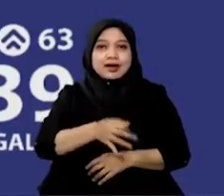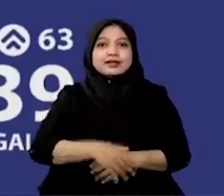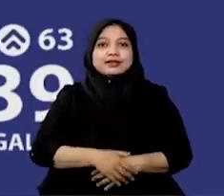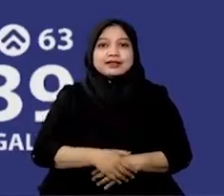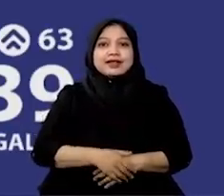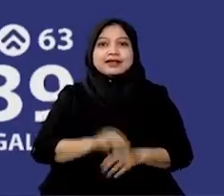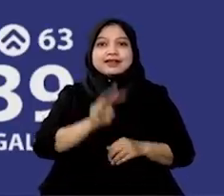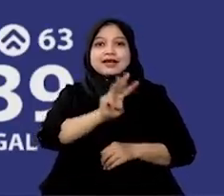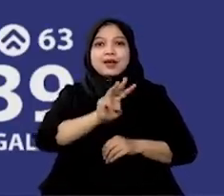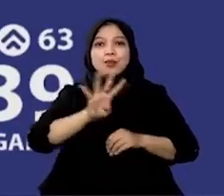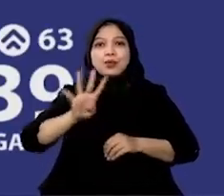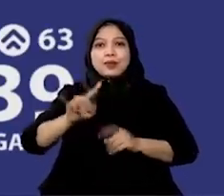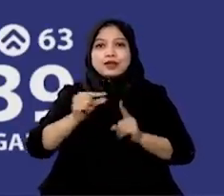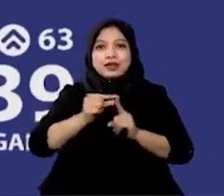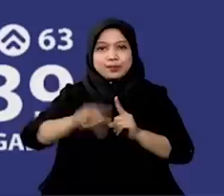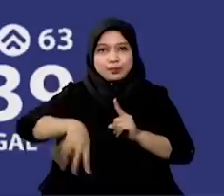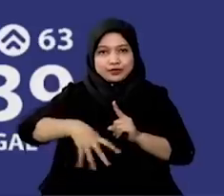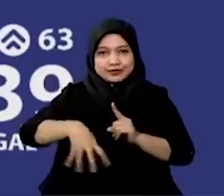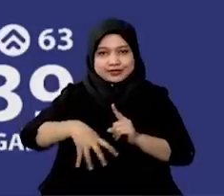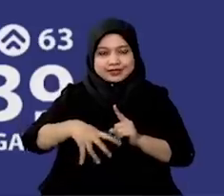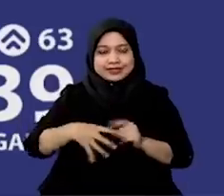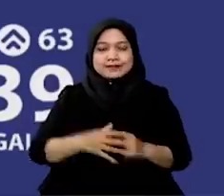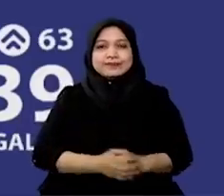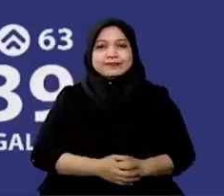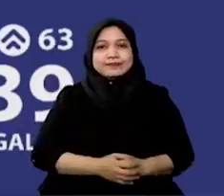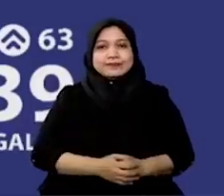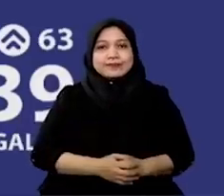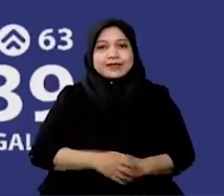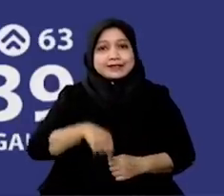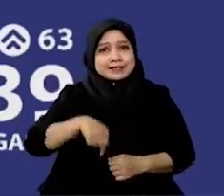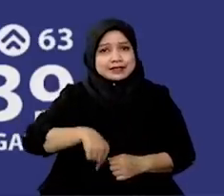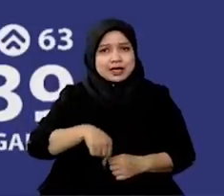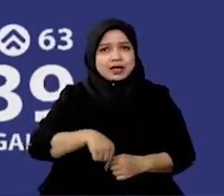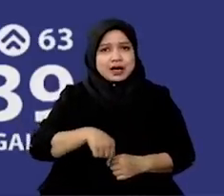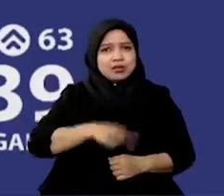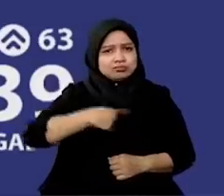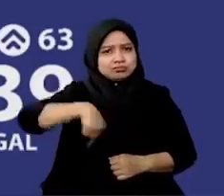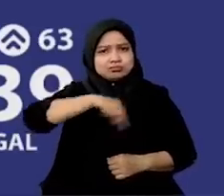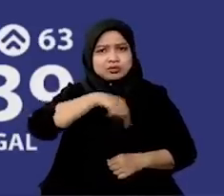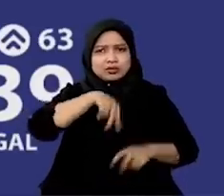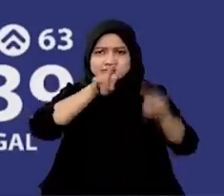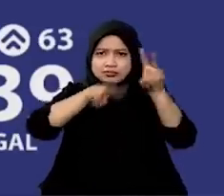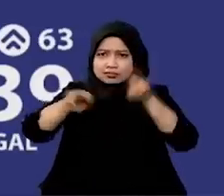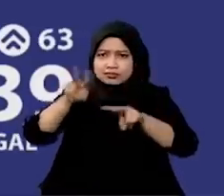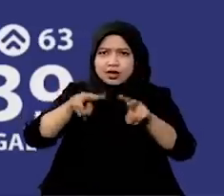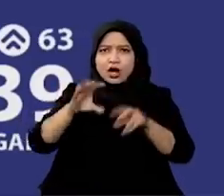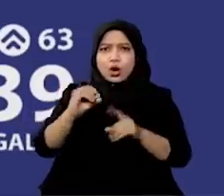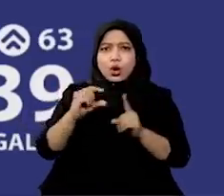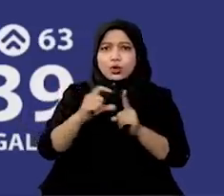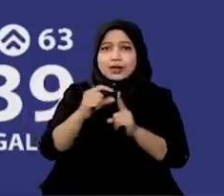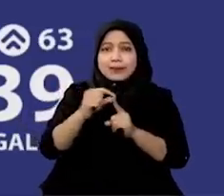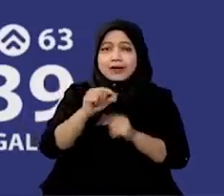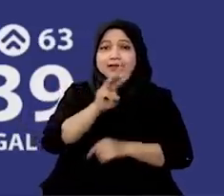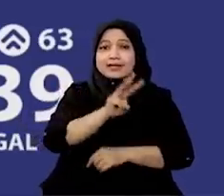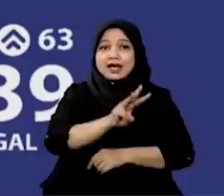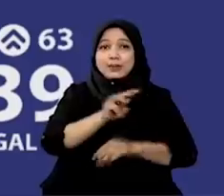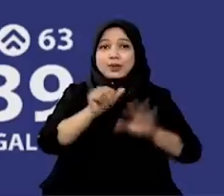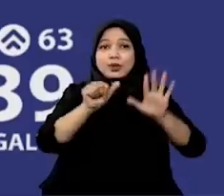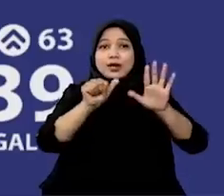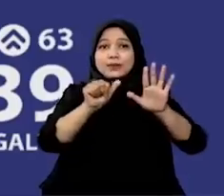34 provinsi Hai kami masih melakukan pemantauan terhadap UTP sebanyak